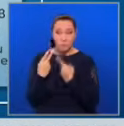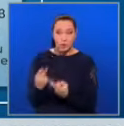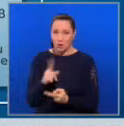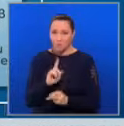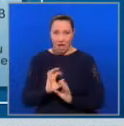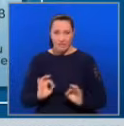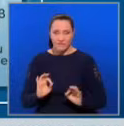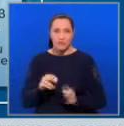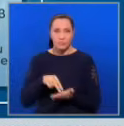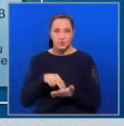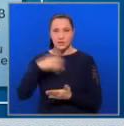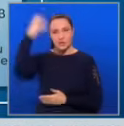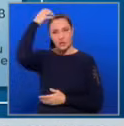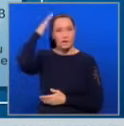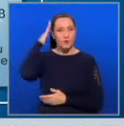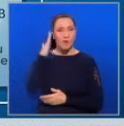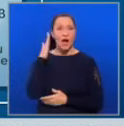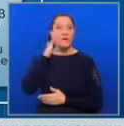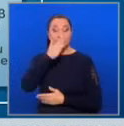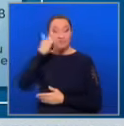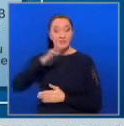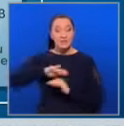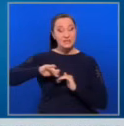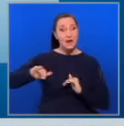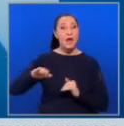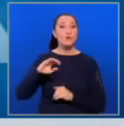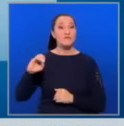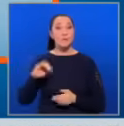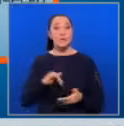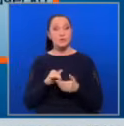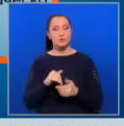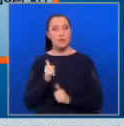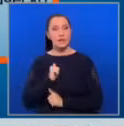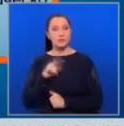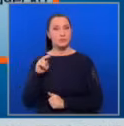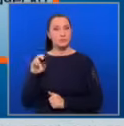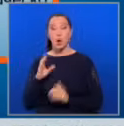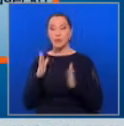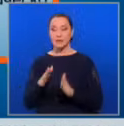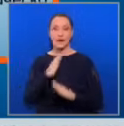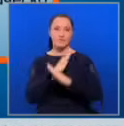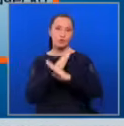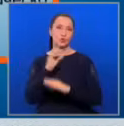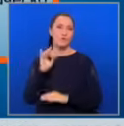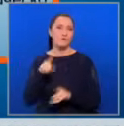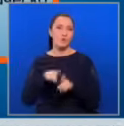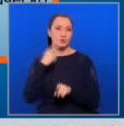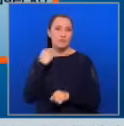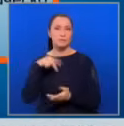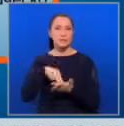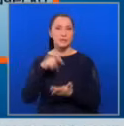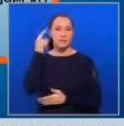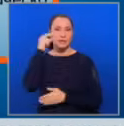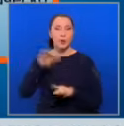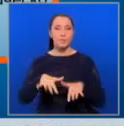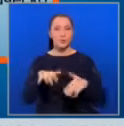неадекватна позиция за държавен глава на страна от европейския съюз и нато от дпс определиха ветото на радев като срам в позиция на председателя на